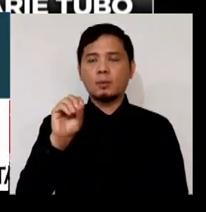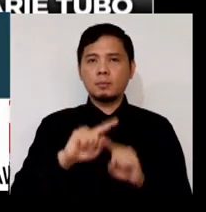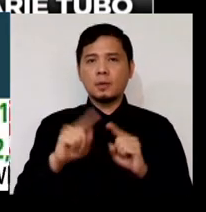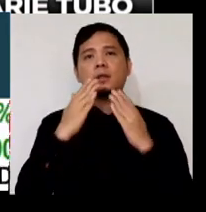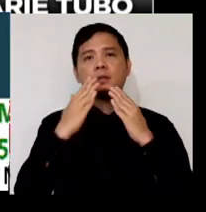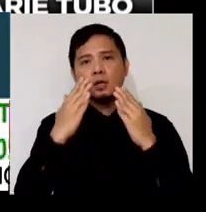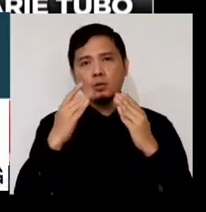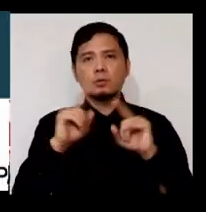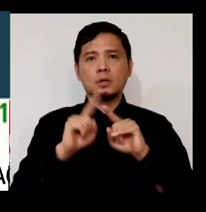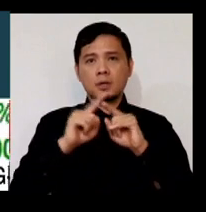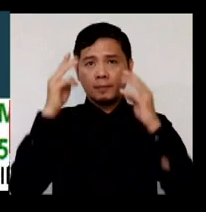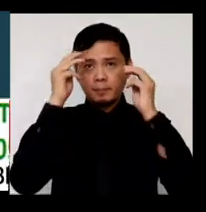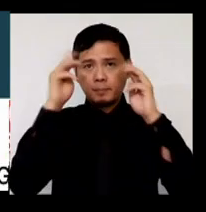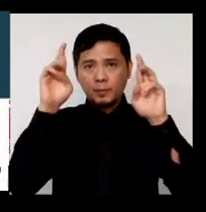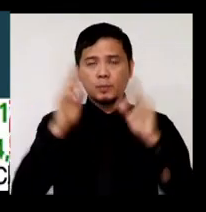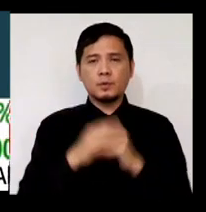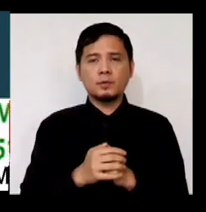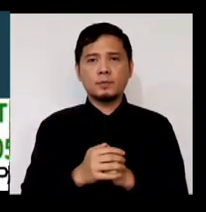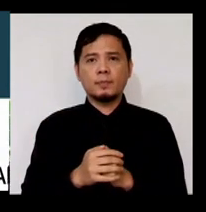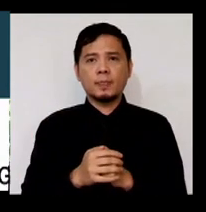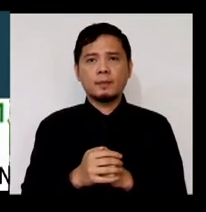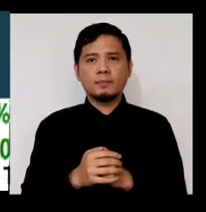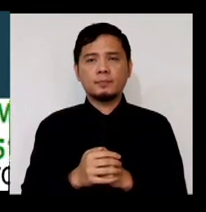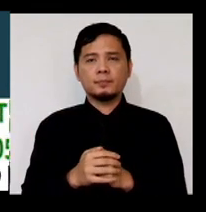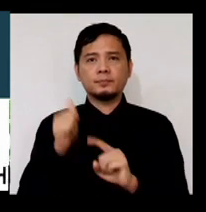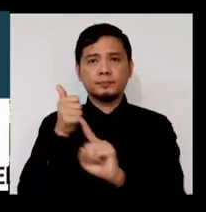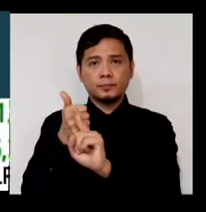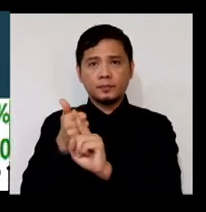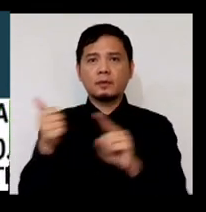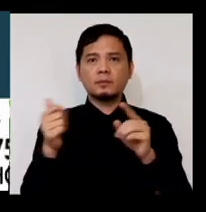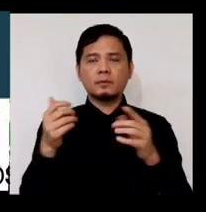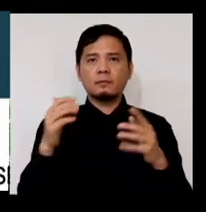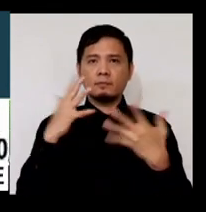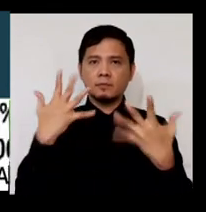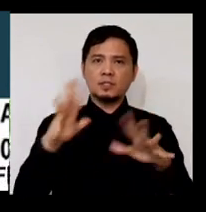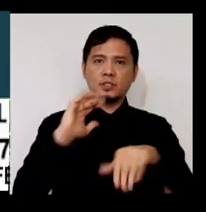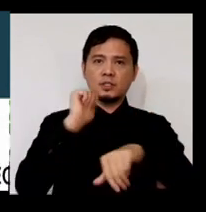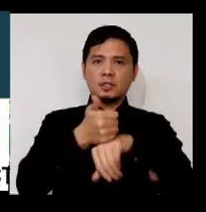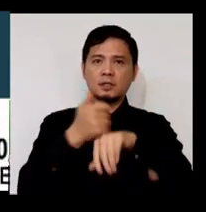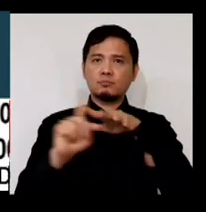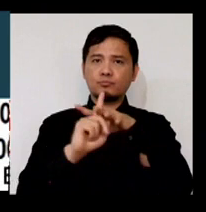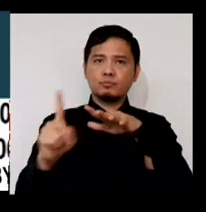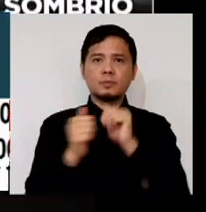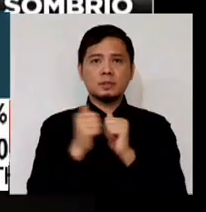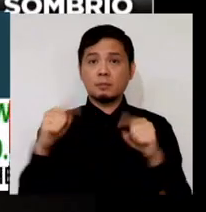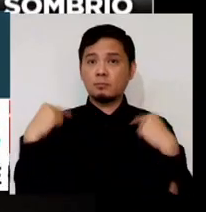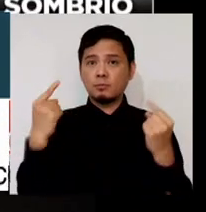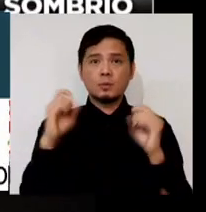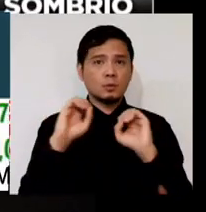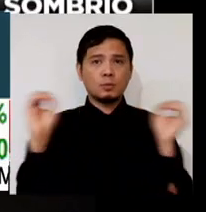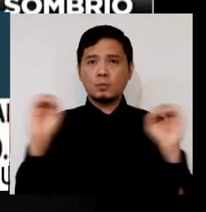na pinakinggan yung preemptive evacuation natin kaya wala tayong casualty ako. Governor, pero, kanina